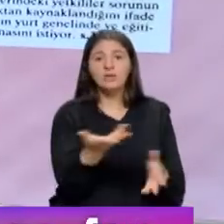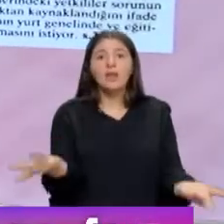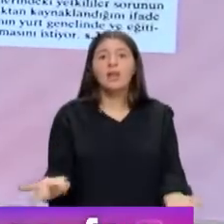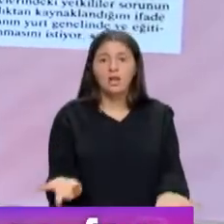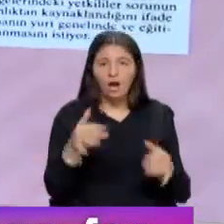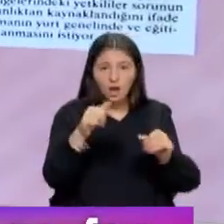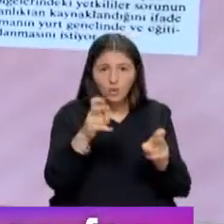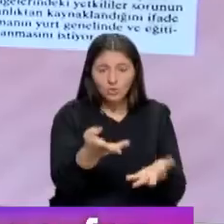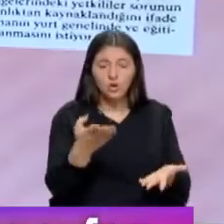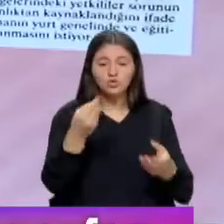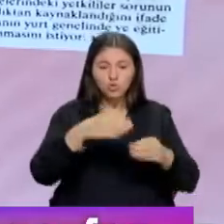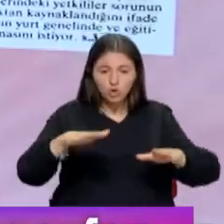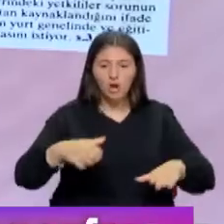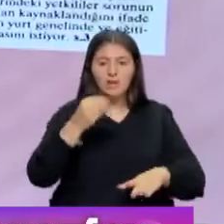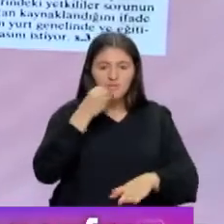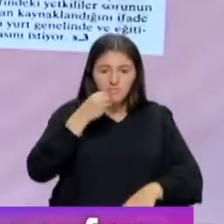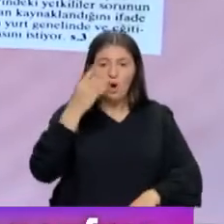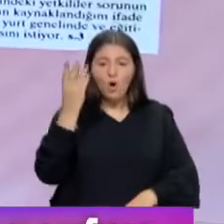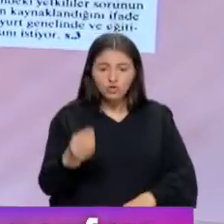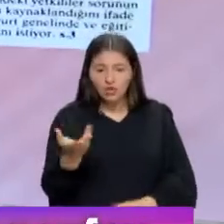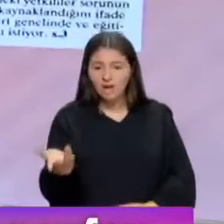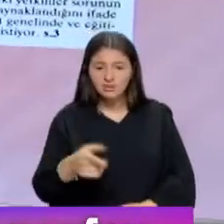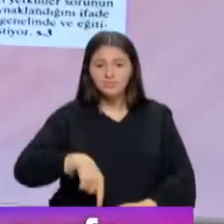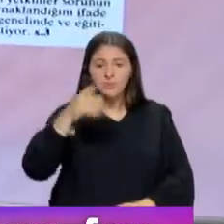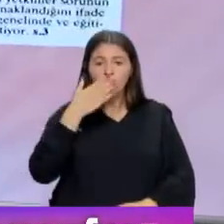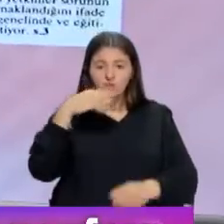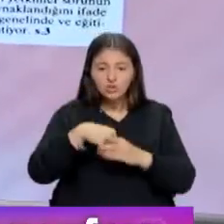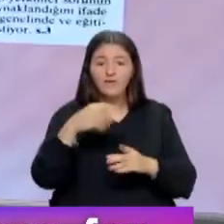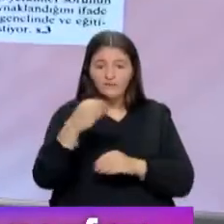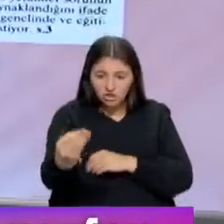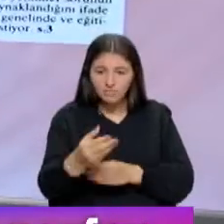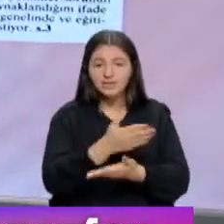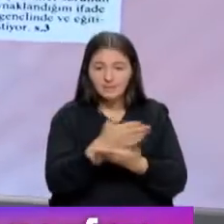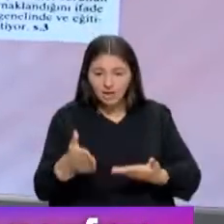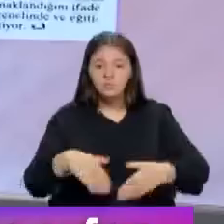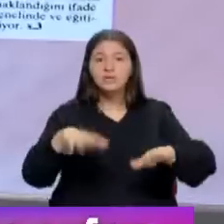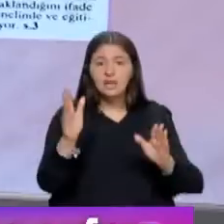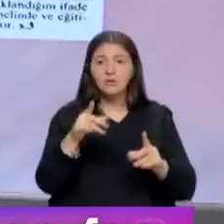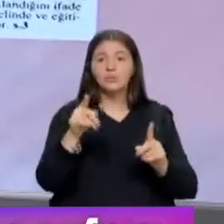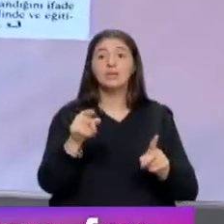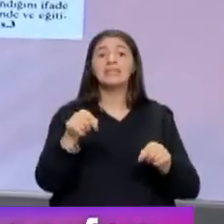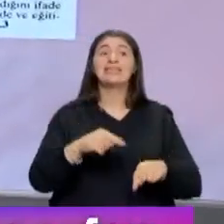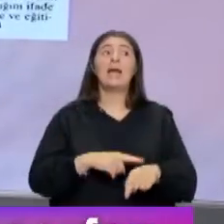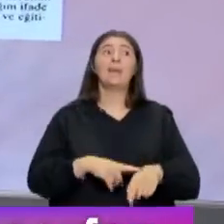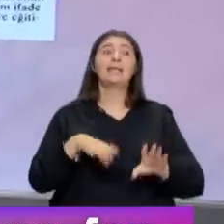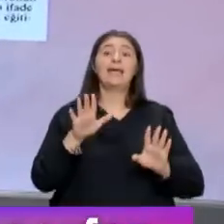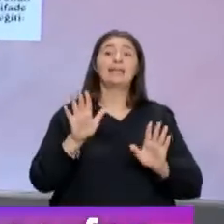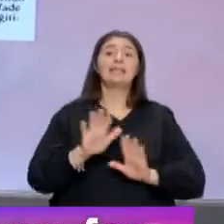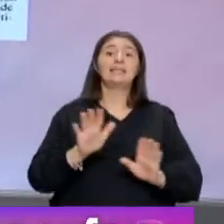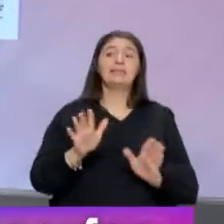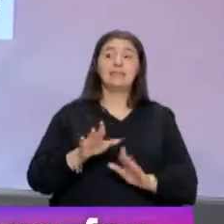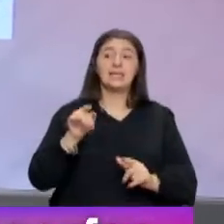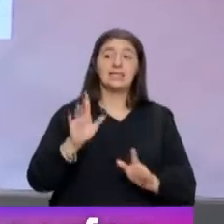değil ki çocukların öğünü olacaktı Bunlar verilecek mi devam edecek mi burası zamanı değil